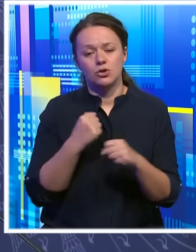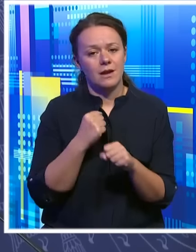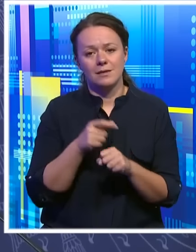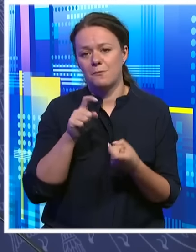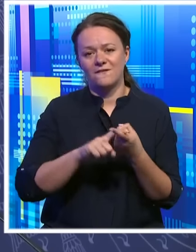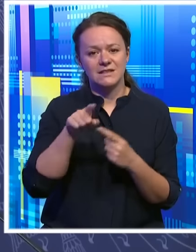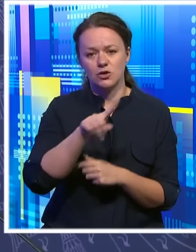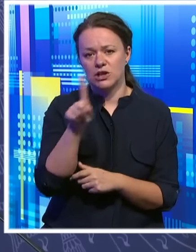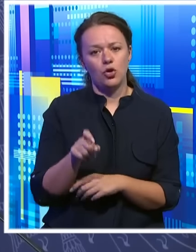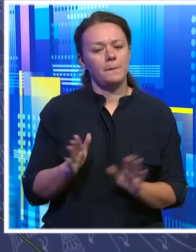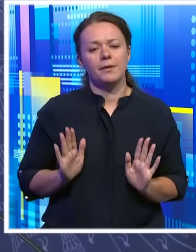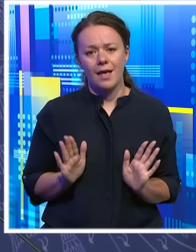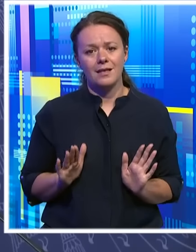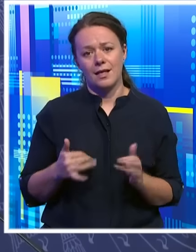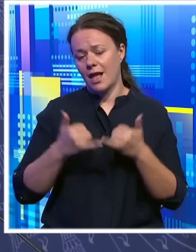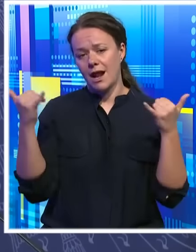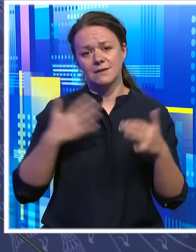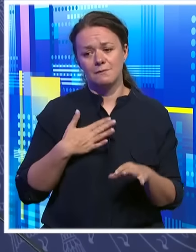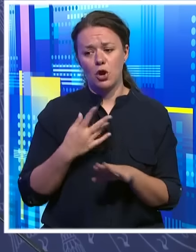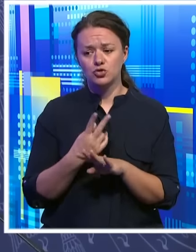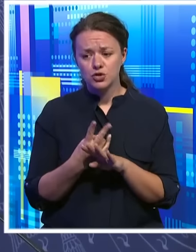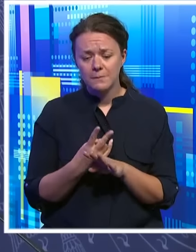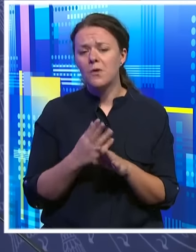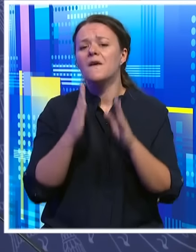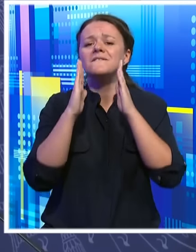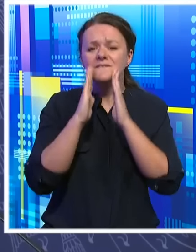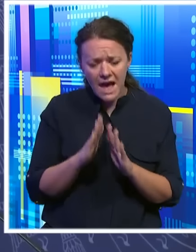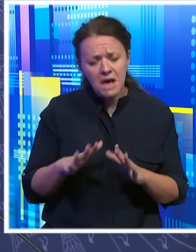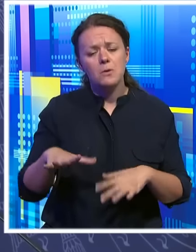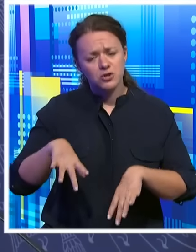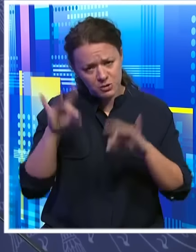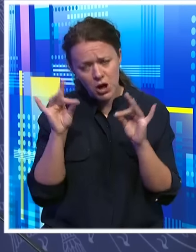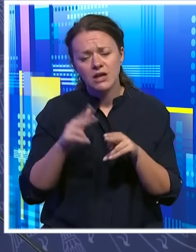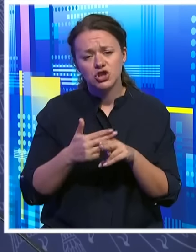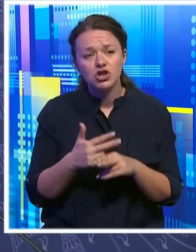da razvijamo svoju zemlju i verujem da ćemo nalaziti rešenje, ako je to mnogo novca.